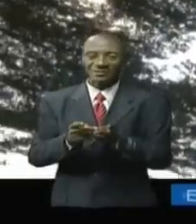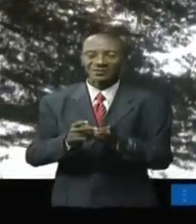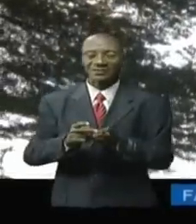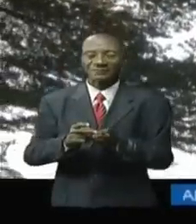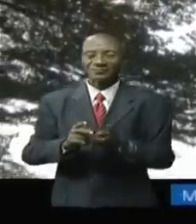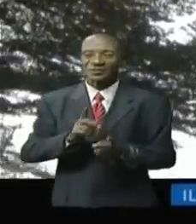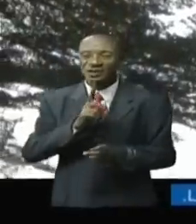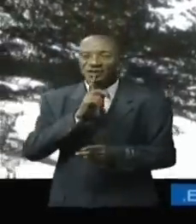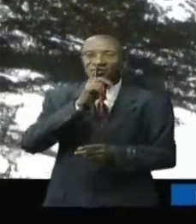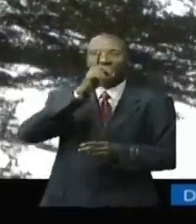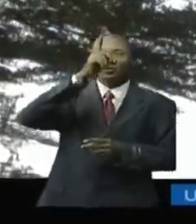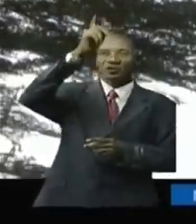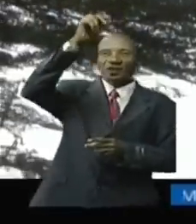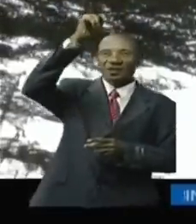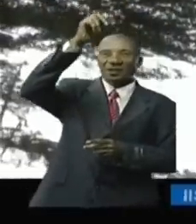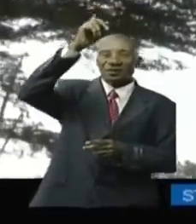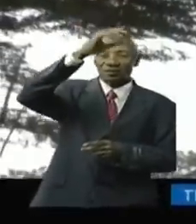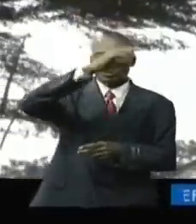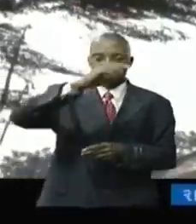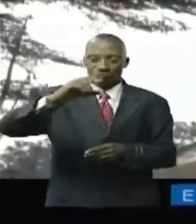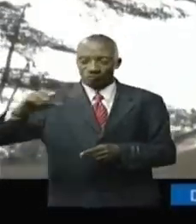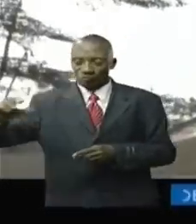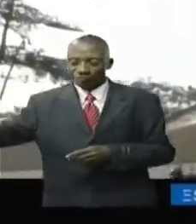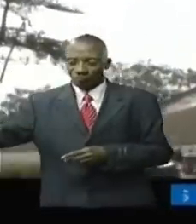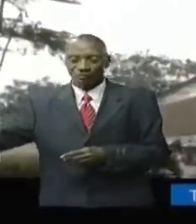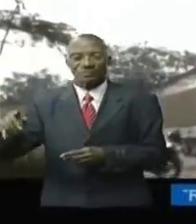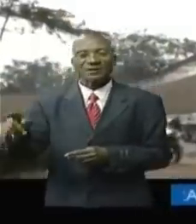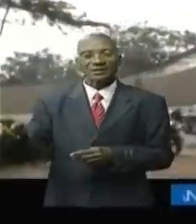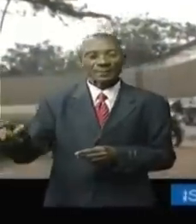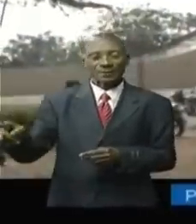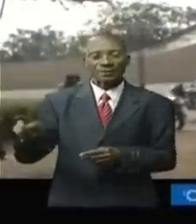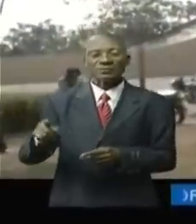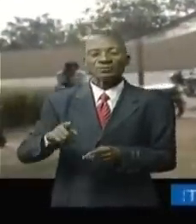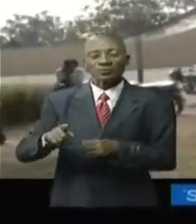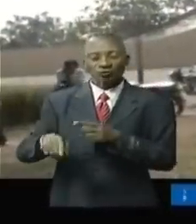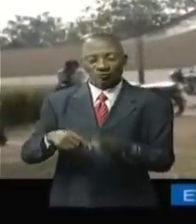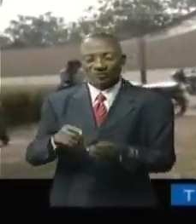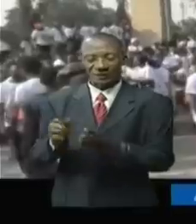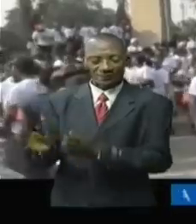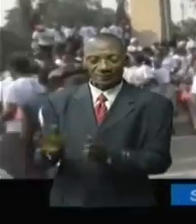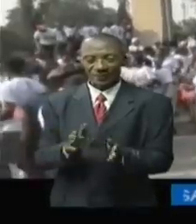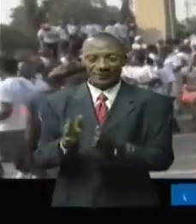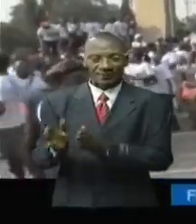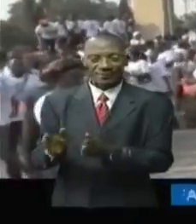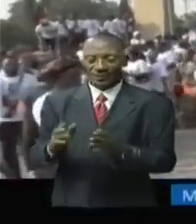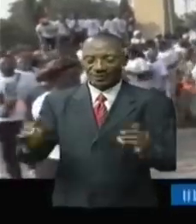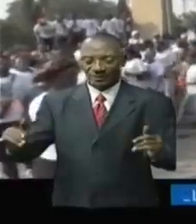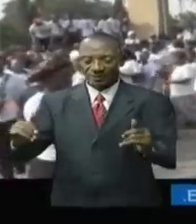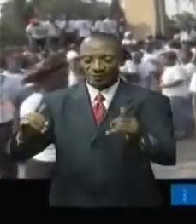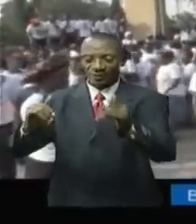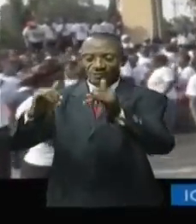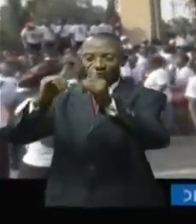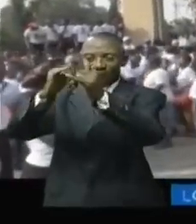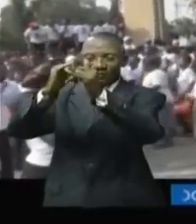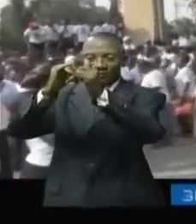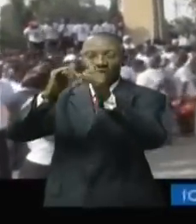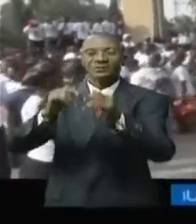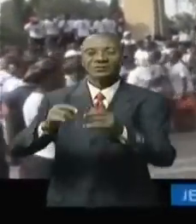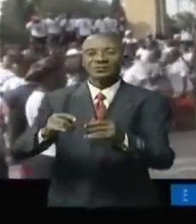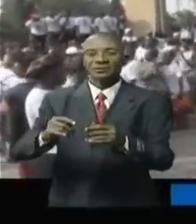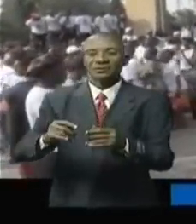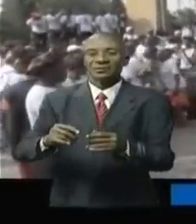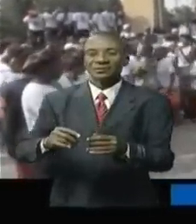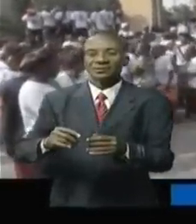l'éternité. Sous le leadership des Fini Lokoto, les Ankoutchou Anamongo ont lancé un appel à la